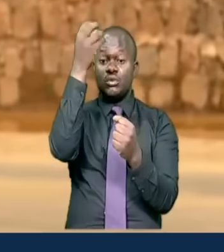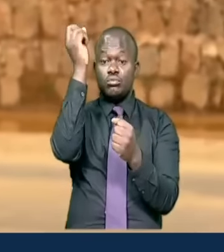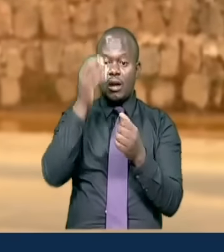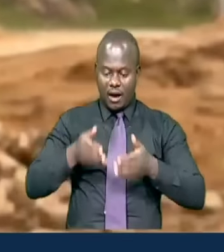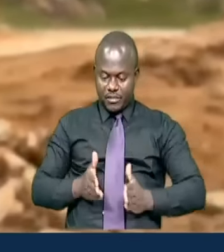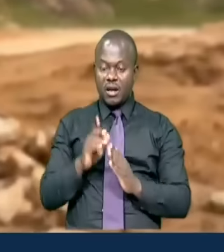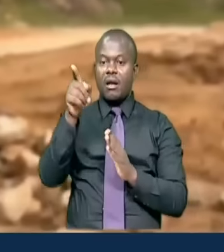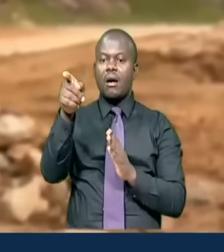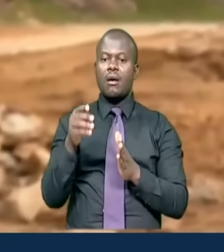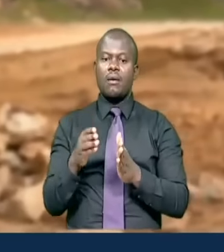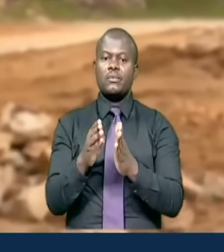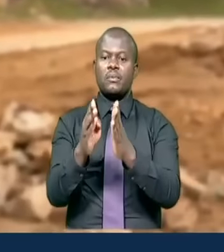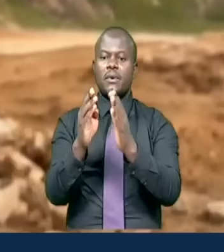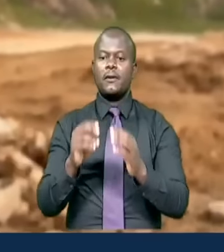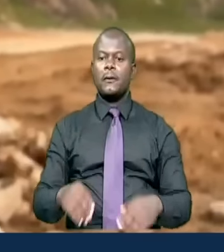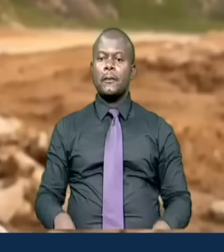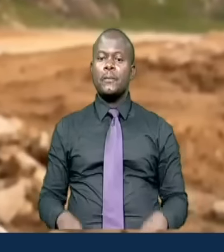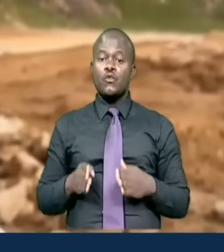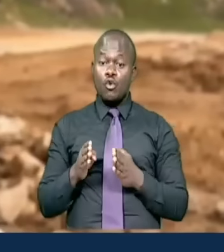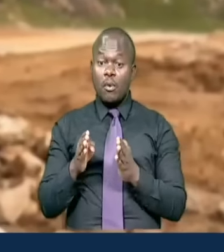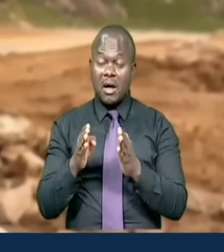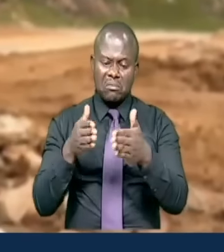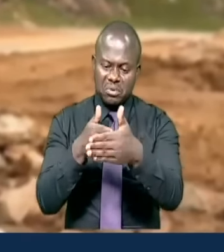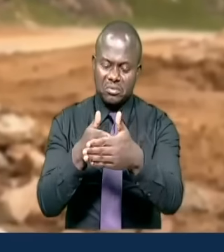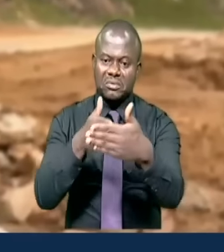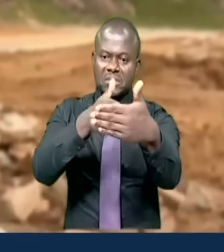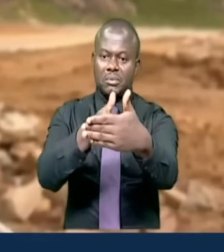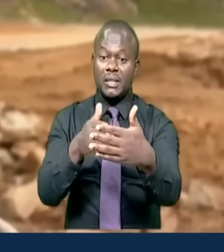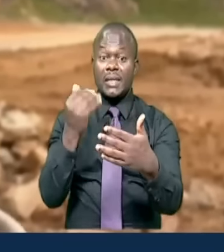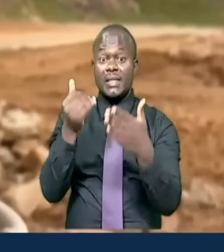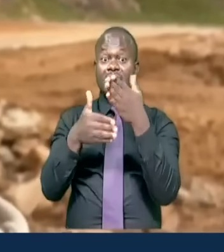aha ngaha mu muhanda. Umuhanda urupfa kereka bawubatse nyine